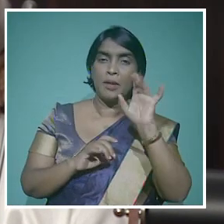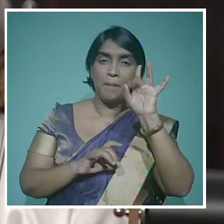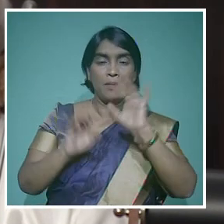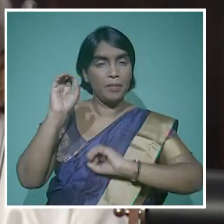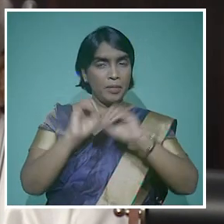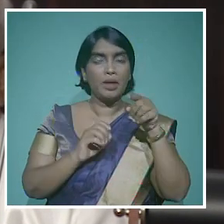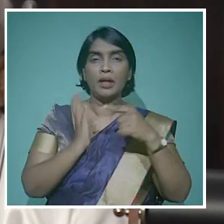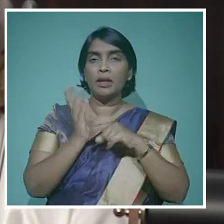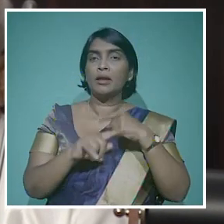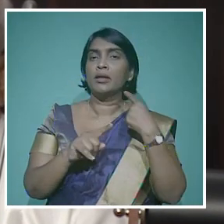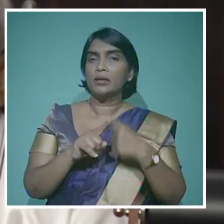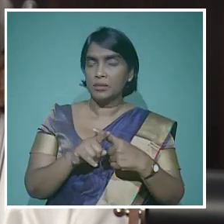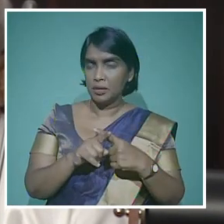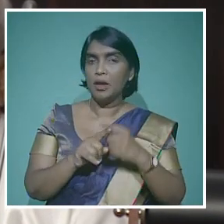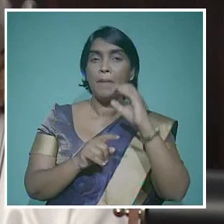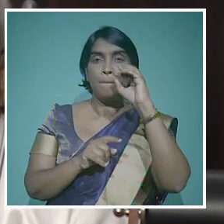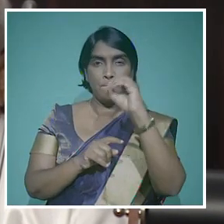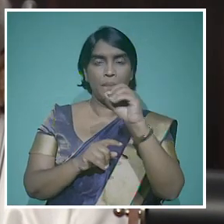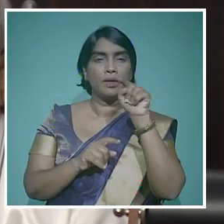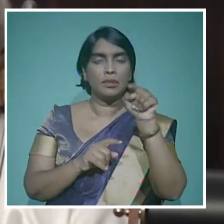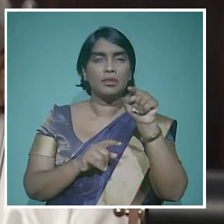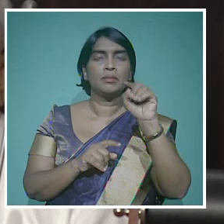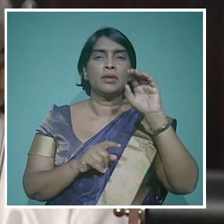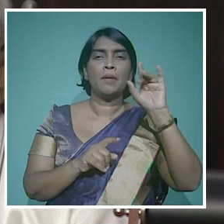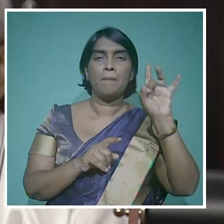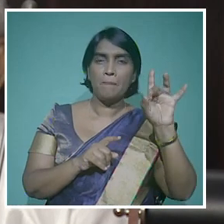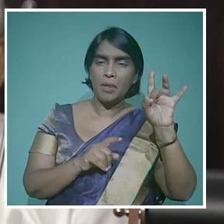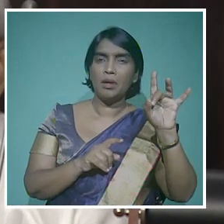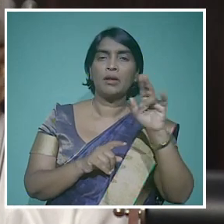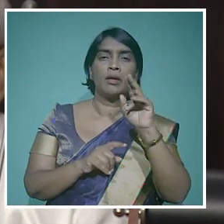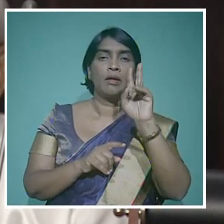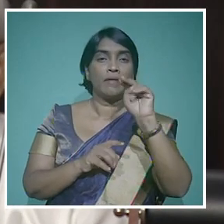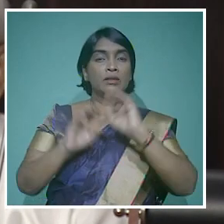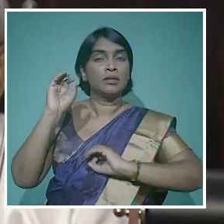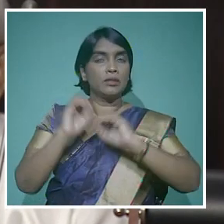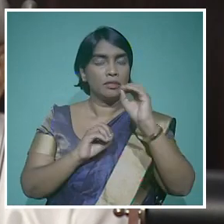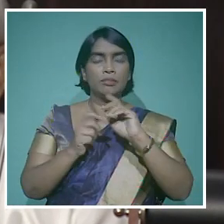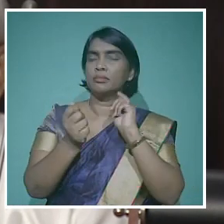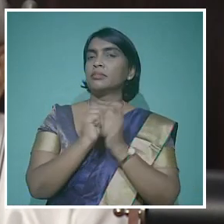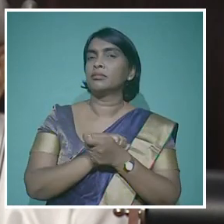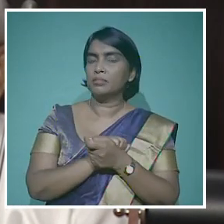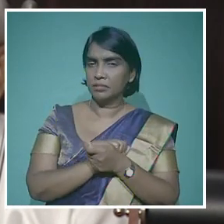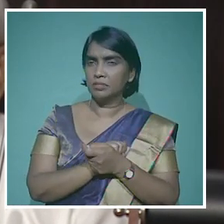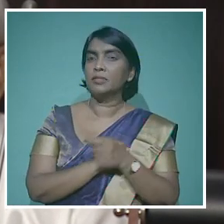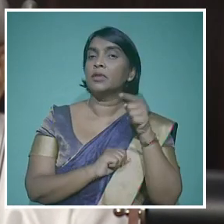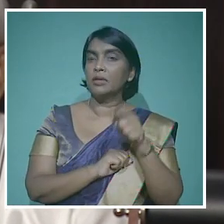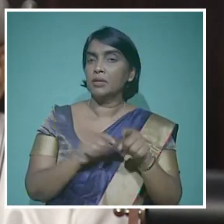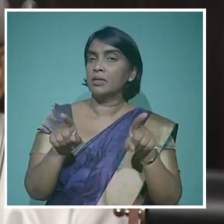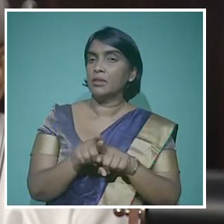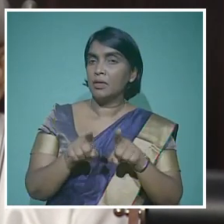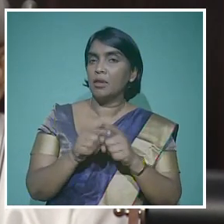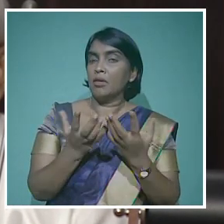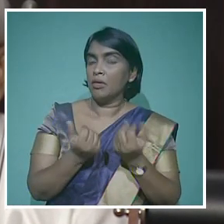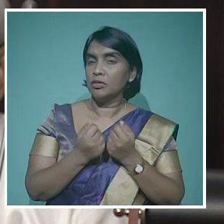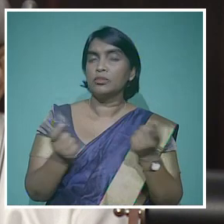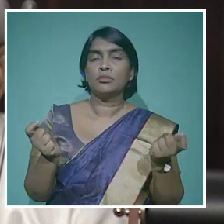0.10/15 යන බදු අනුපාතය 0.15 සහ 20% ලෙස සංශෝධනය කරනවා. මෙයට සමගාමී අවශ්‍ය